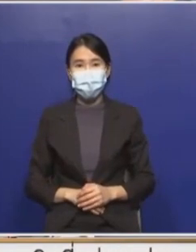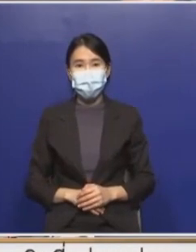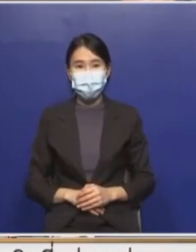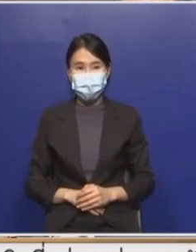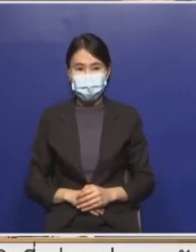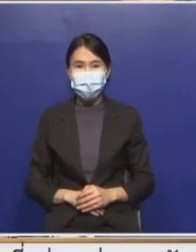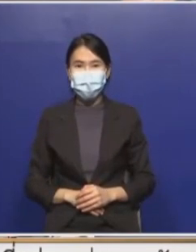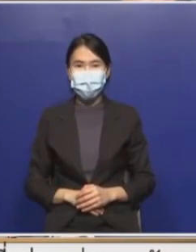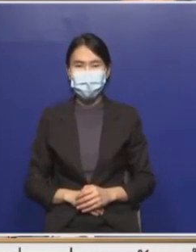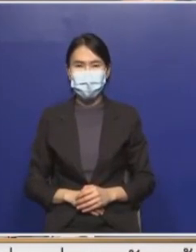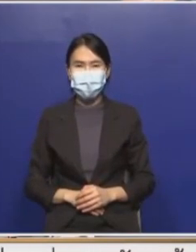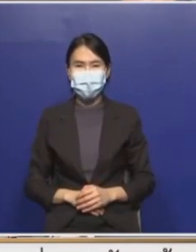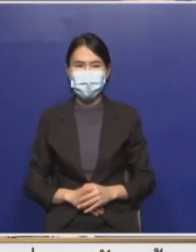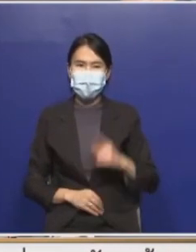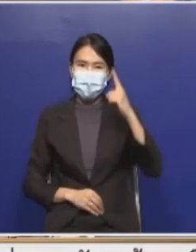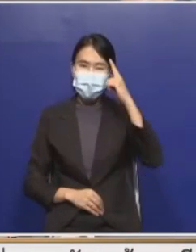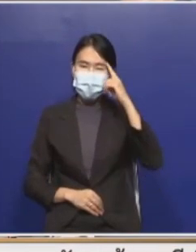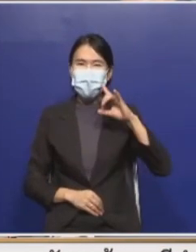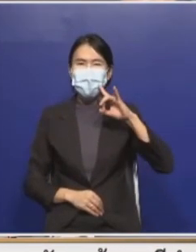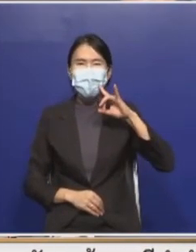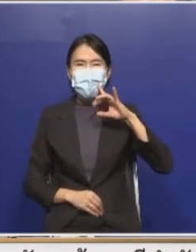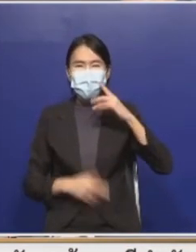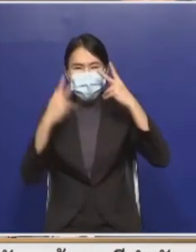เลิกนะครับเลิกความไม่ฟังใครเนี่ย